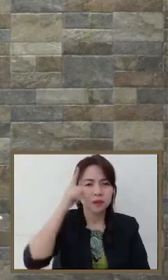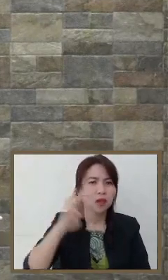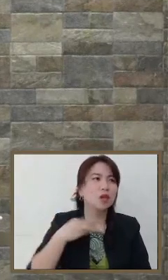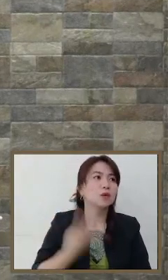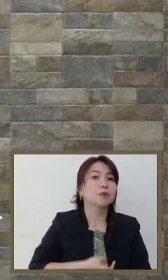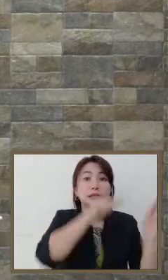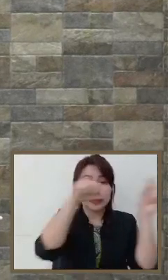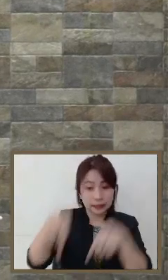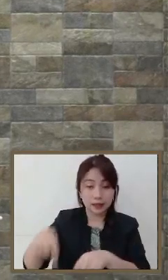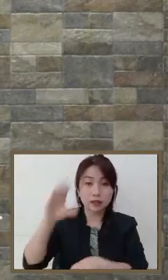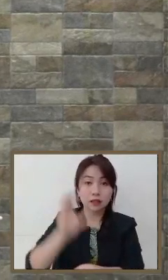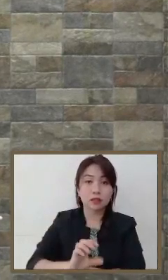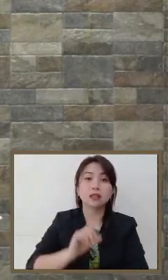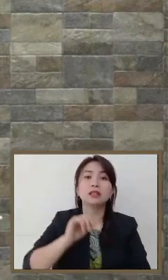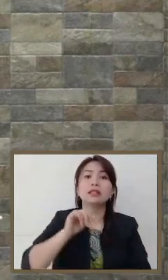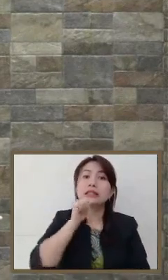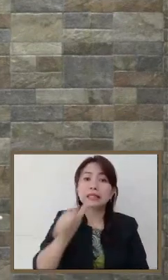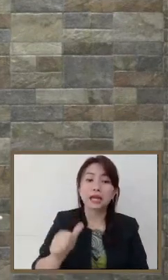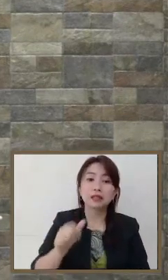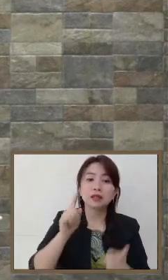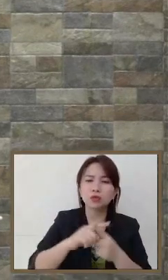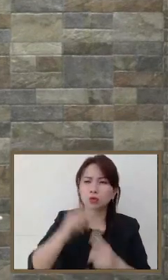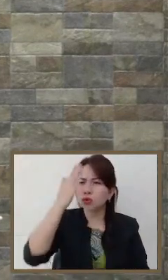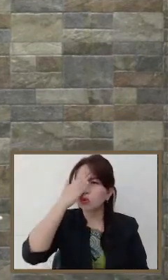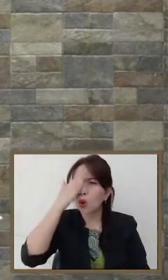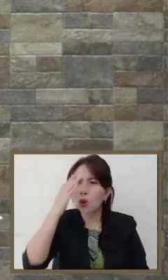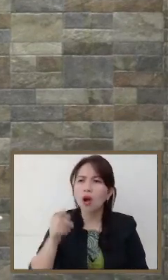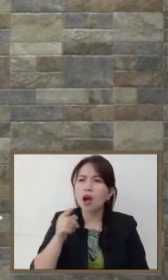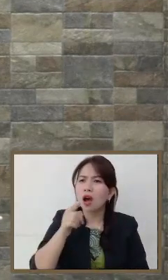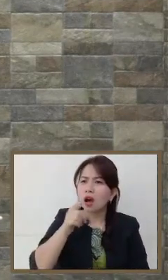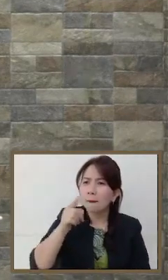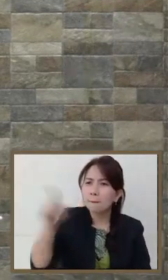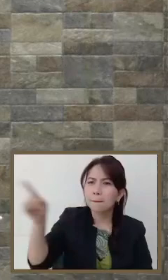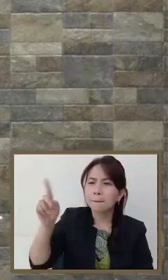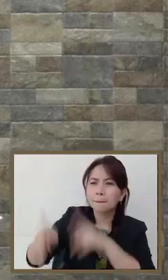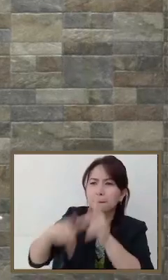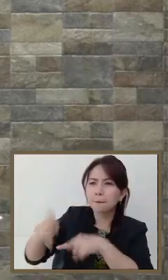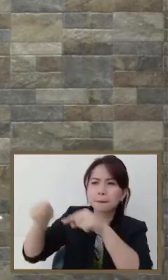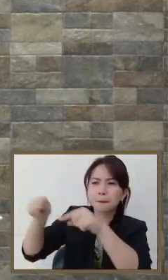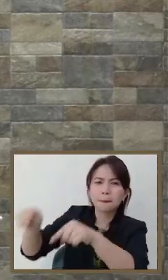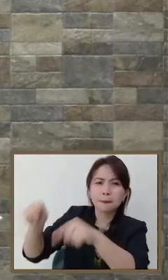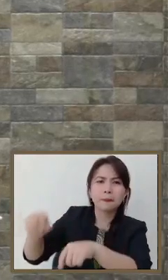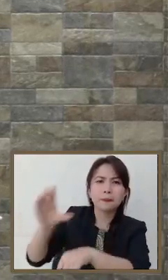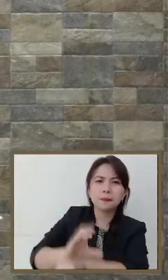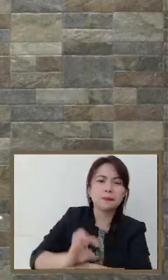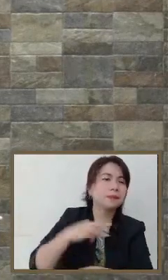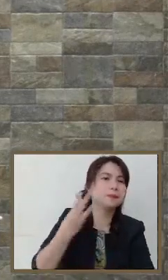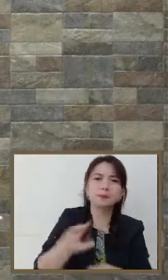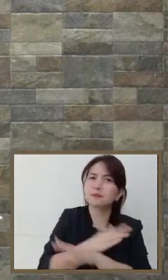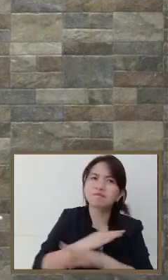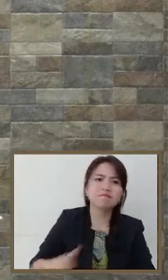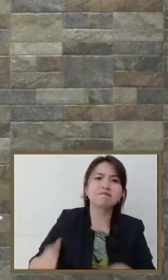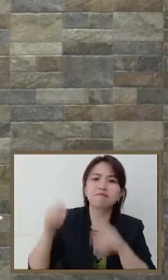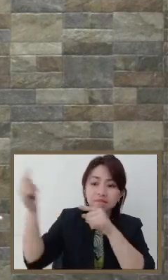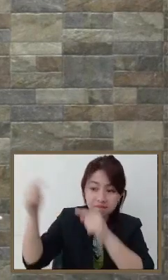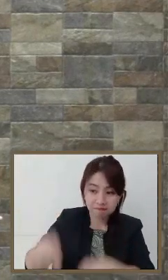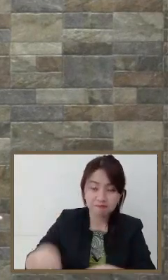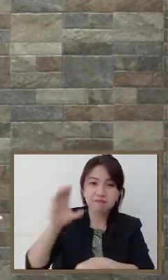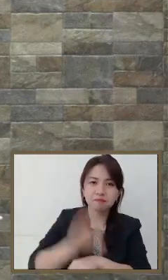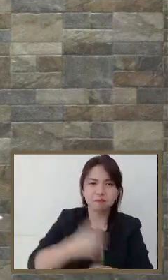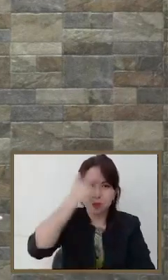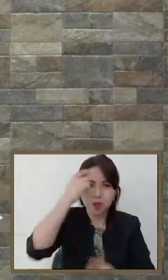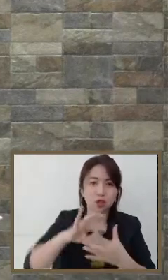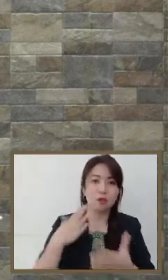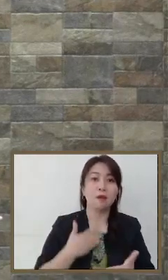hindi para makilala kung sinong mga kilalang tao diyan sa church hindi ako pupunta sa church dahil sa kaibigan ko hindi ako